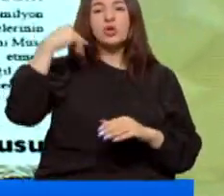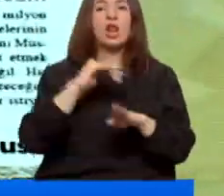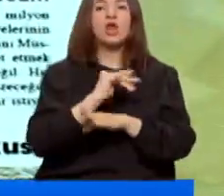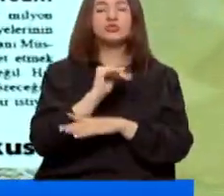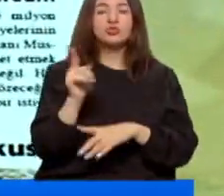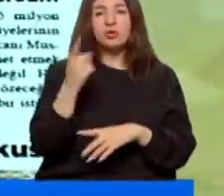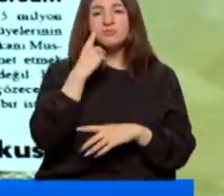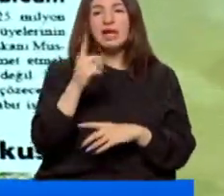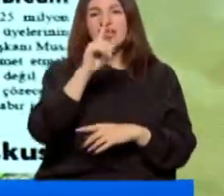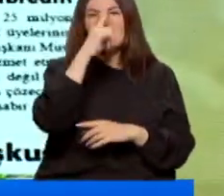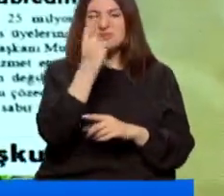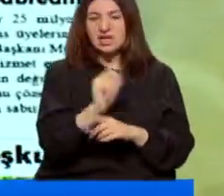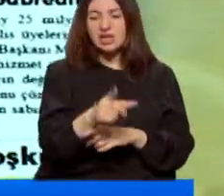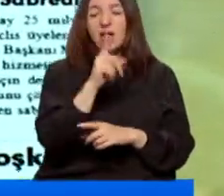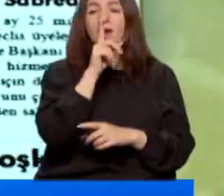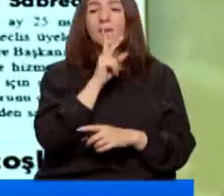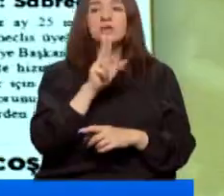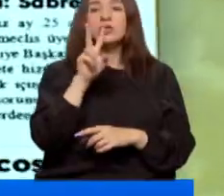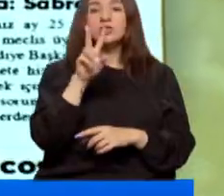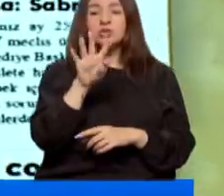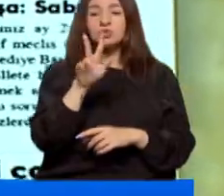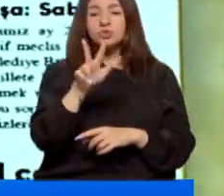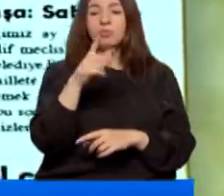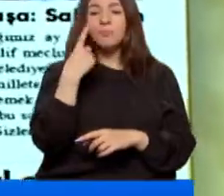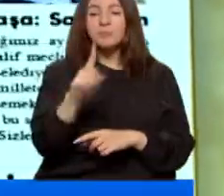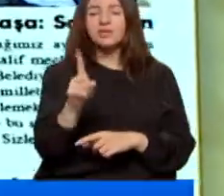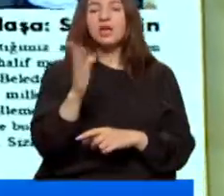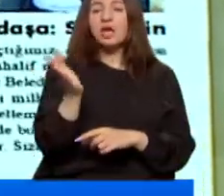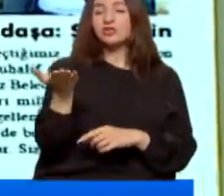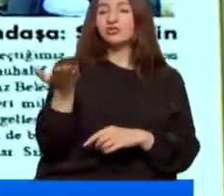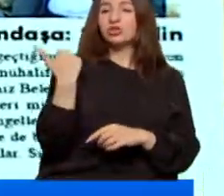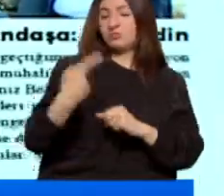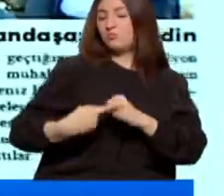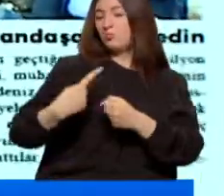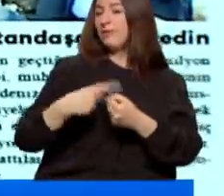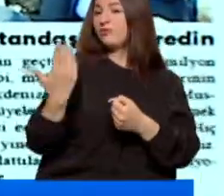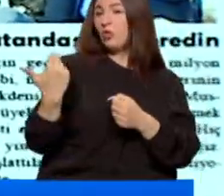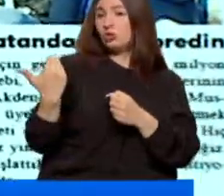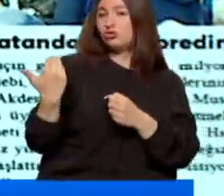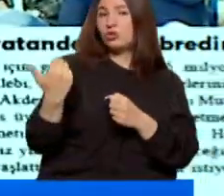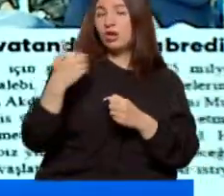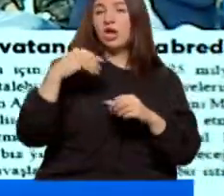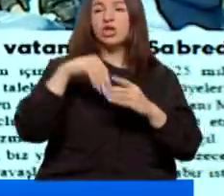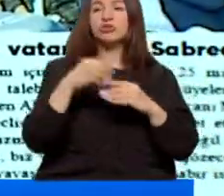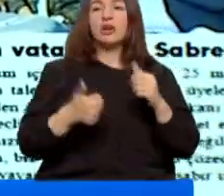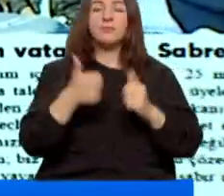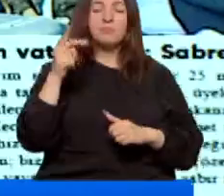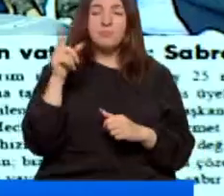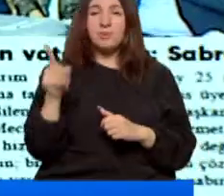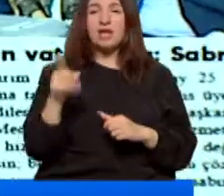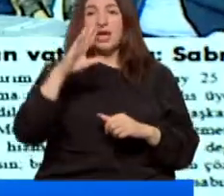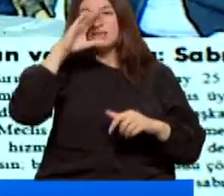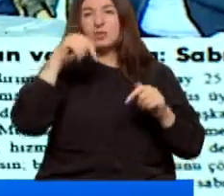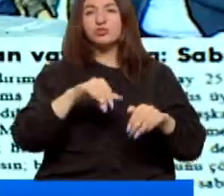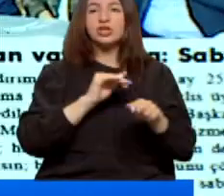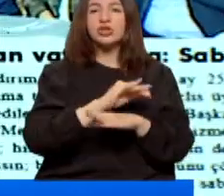Bakın, tek bir ilimizde 243 bin. Hatta geçtiğimiz hafta Soylu, İçişleri Bakanı Soylu